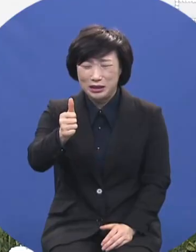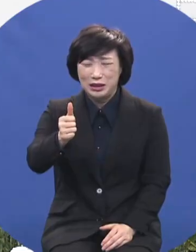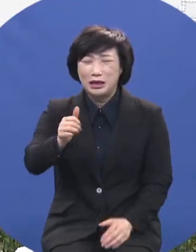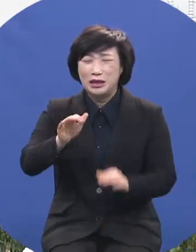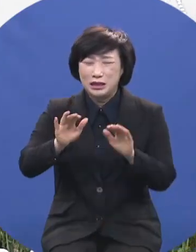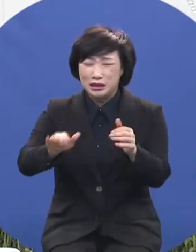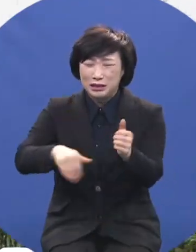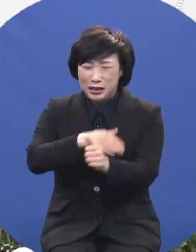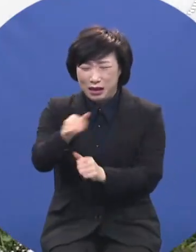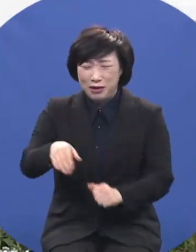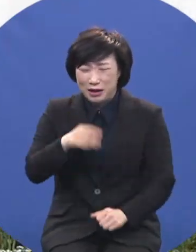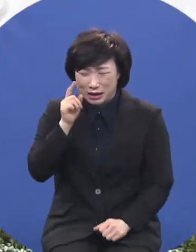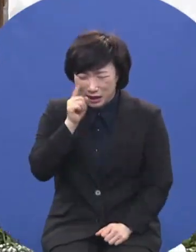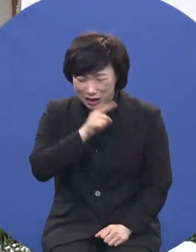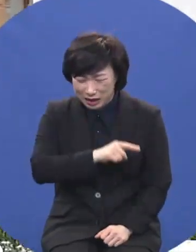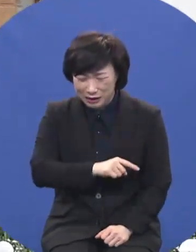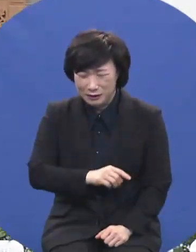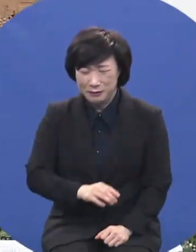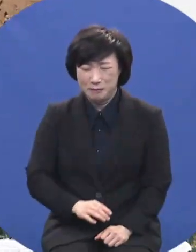시대는 악해서